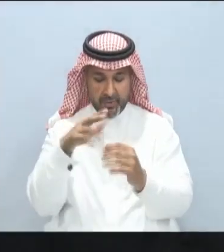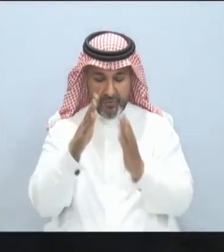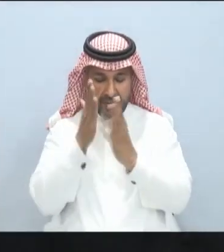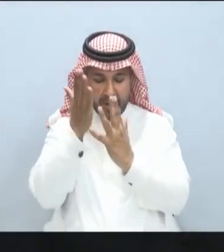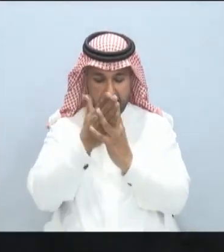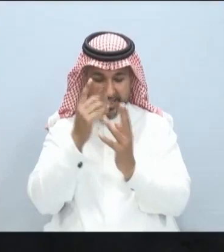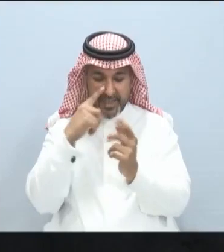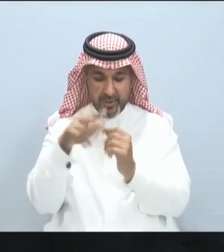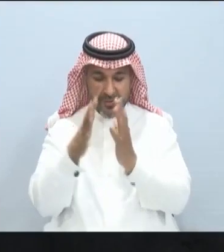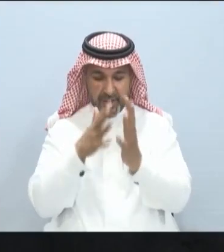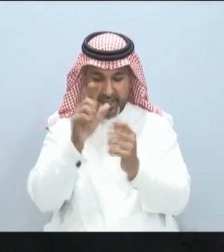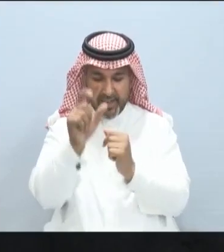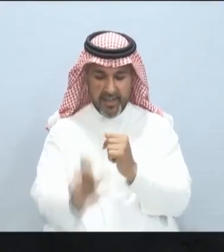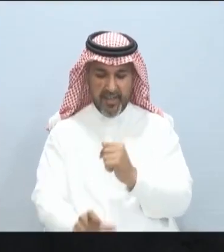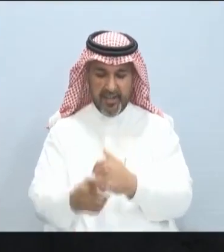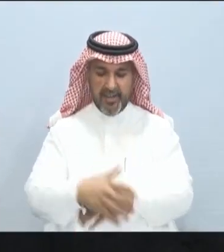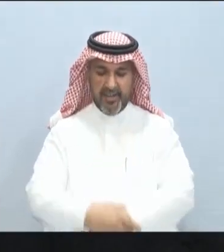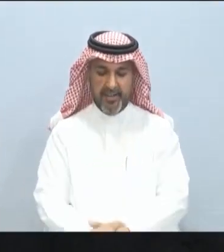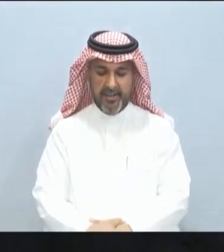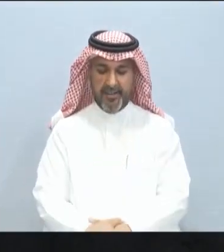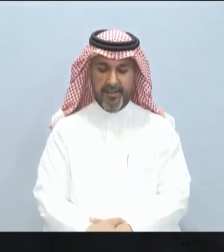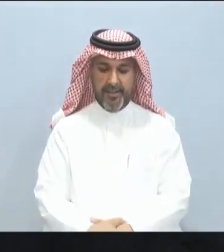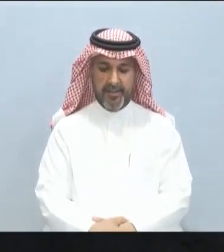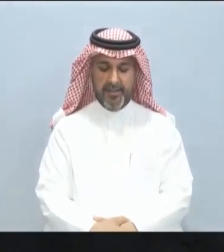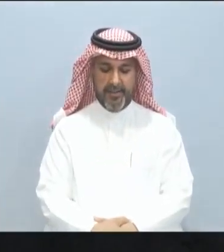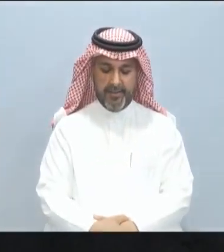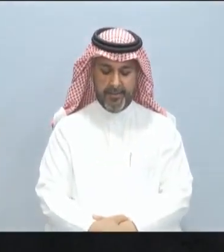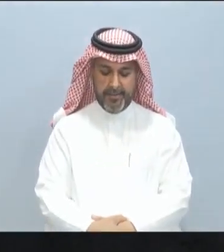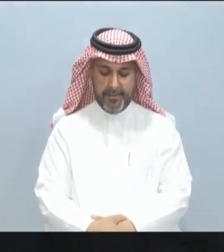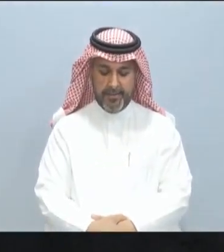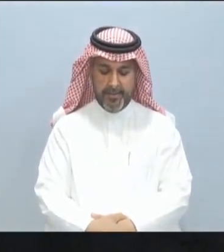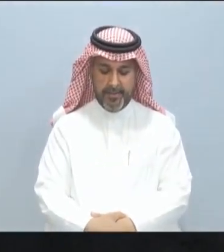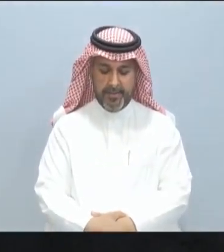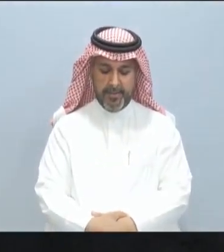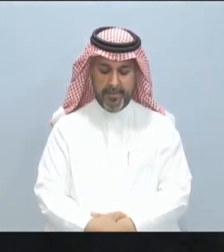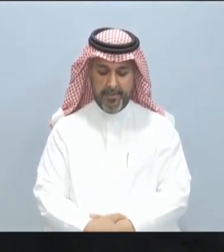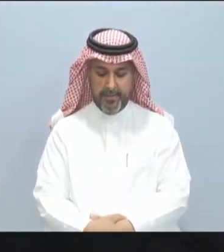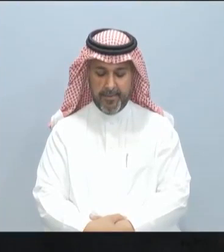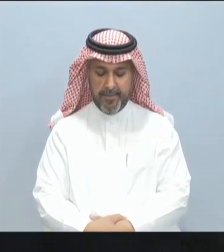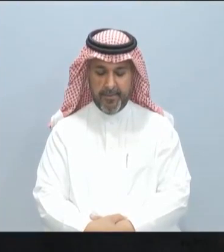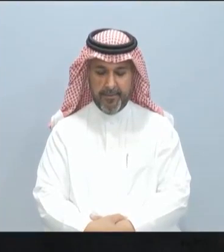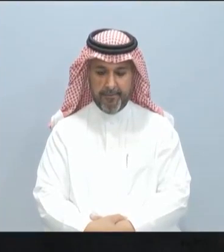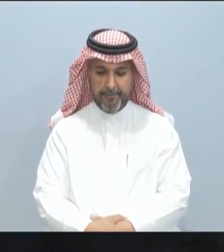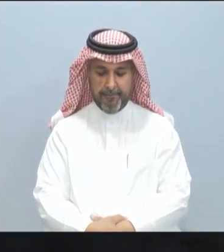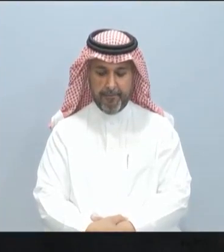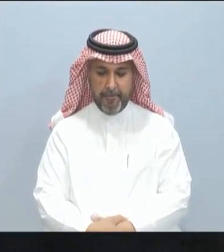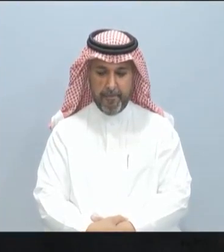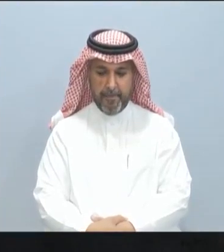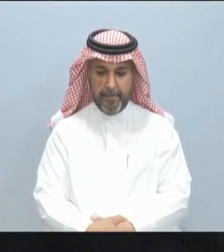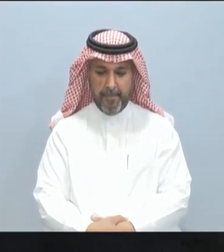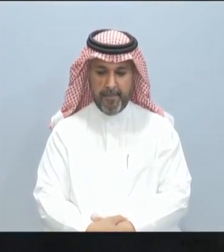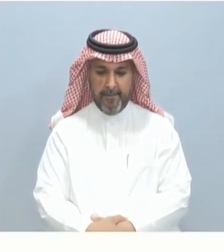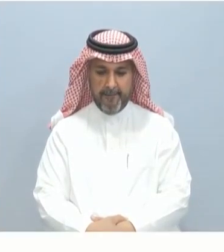قمنا بتحليلها كونها مربعا كاملا قمنا بتحليلها الى مربع مجموع حدين